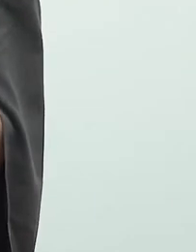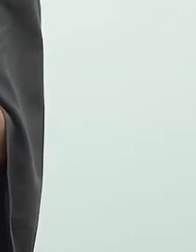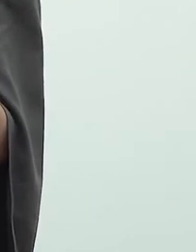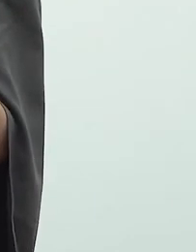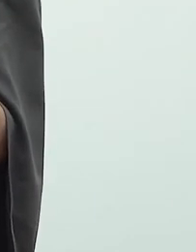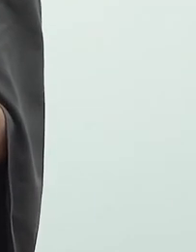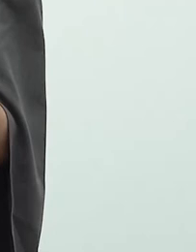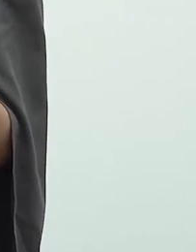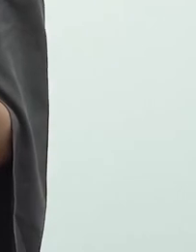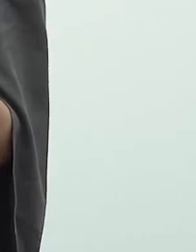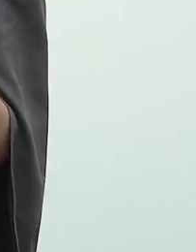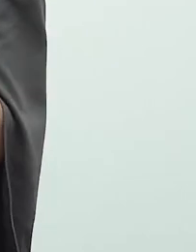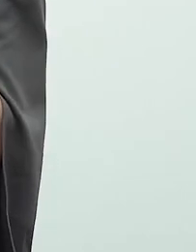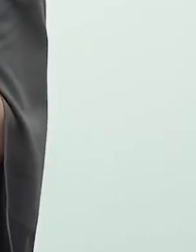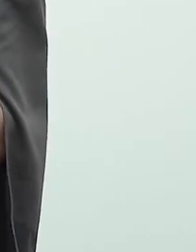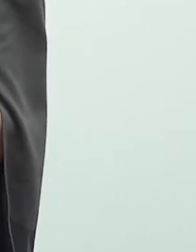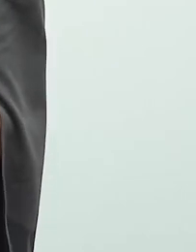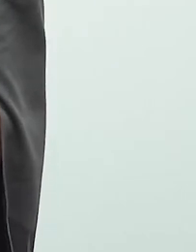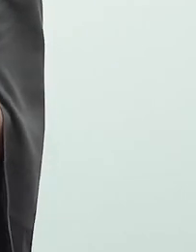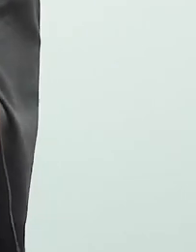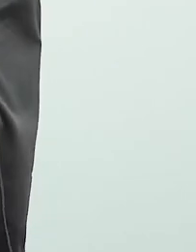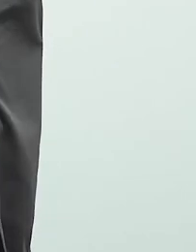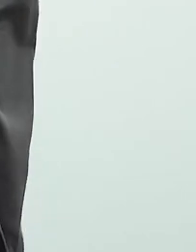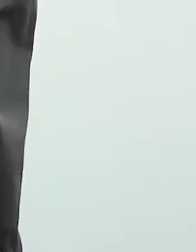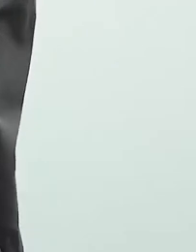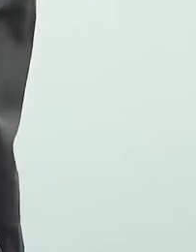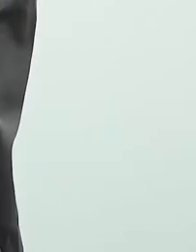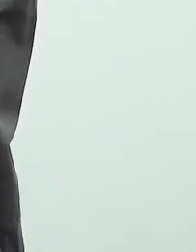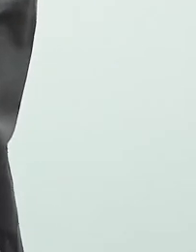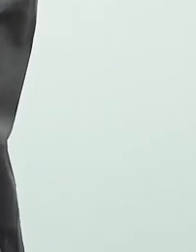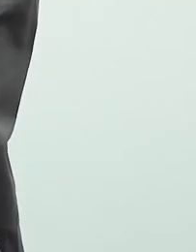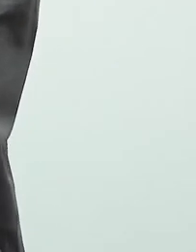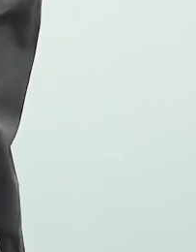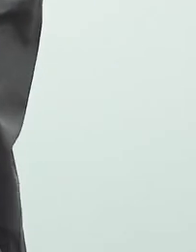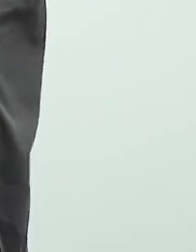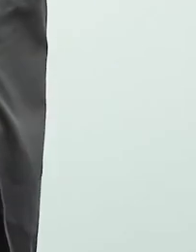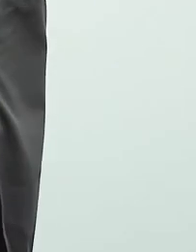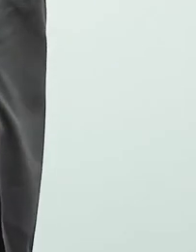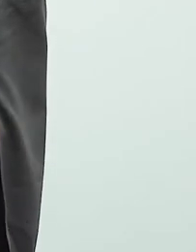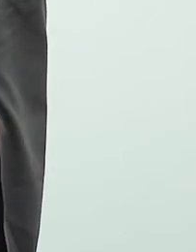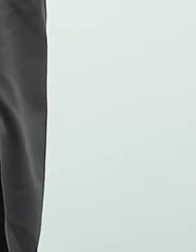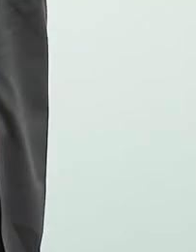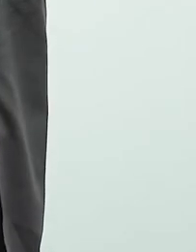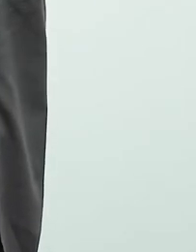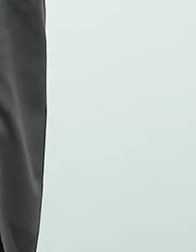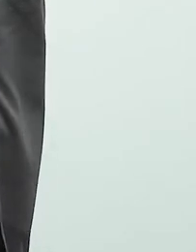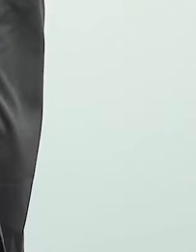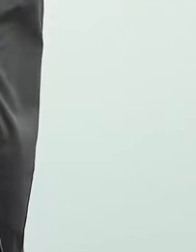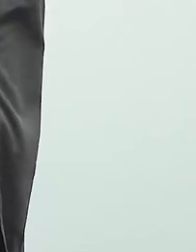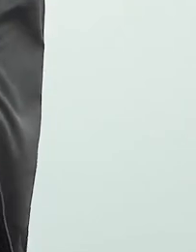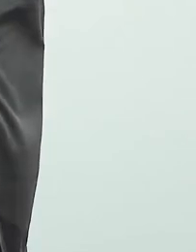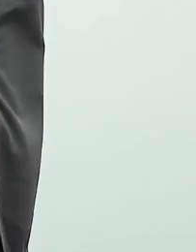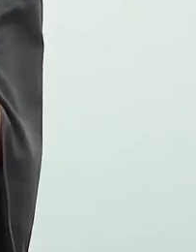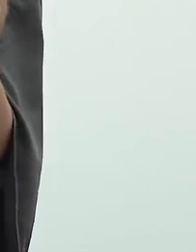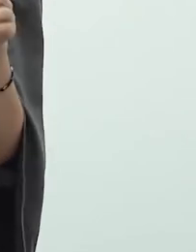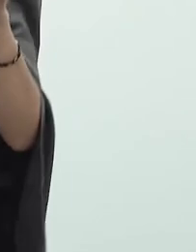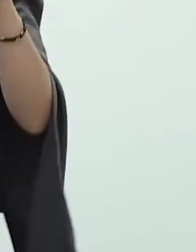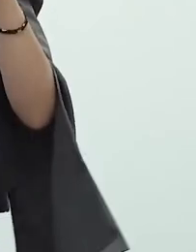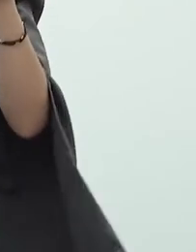놀러 간 적이 있는데 그 dt 라고 하잖아요 드라이브 스를 했을 내용까지 맥도날드 르 에